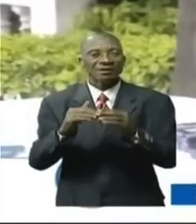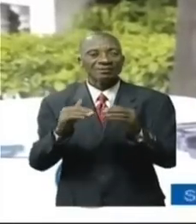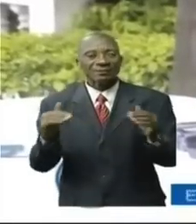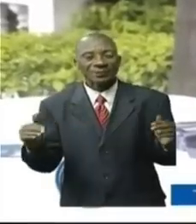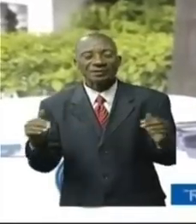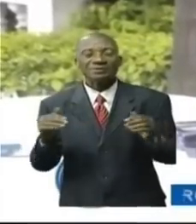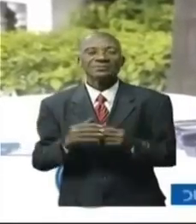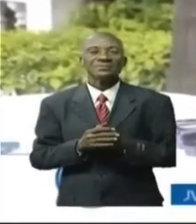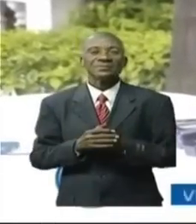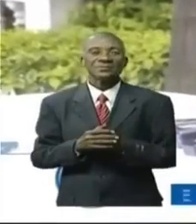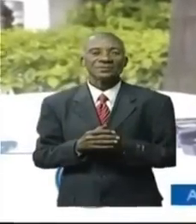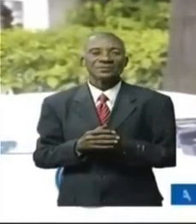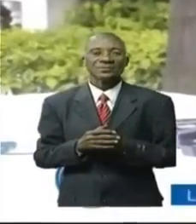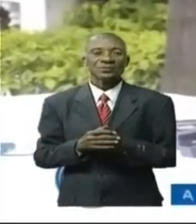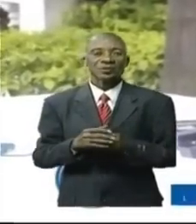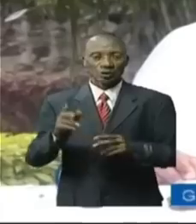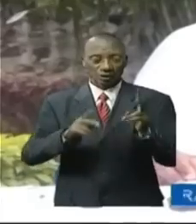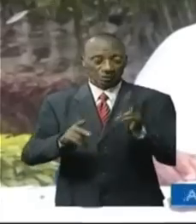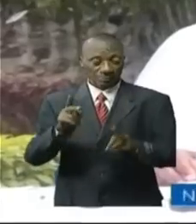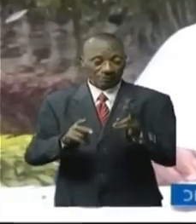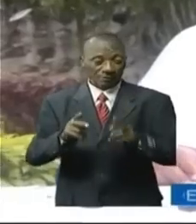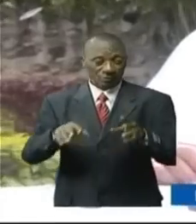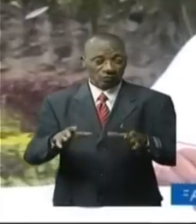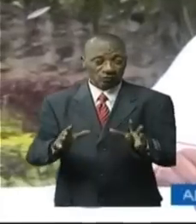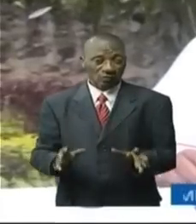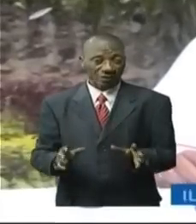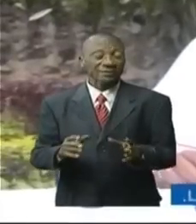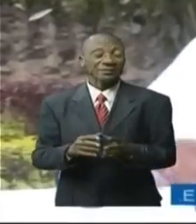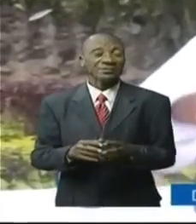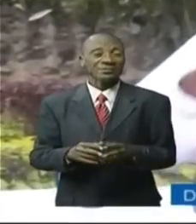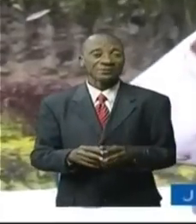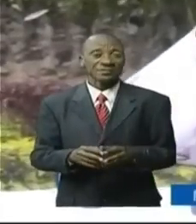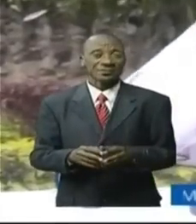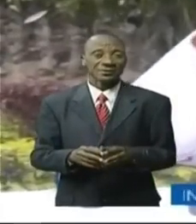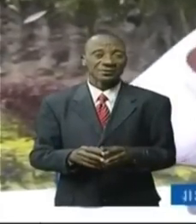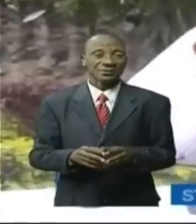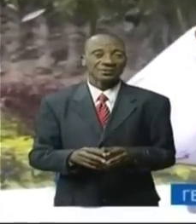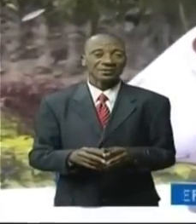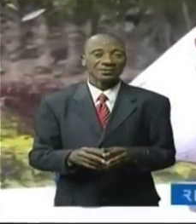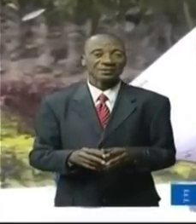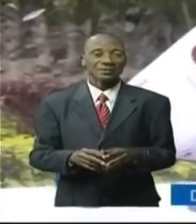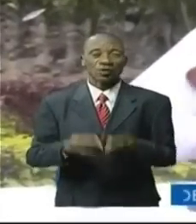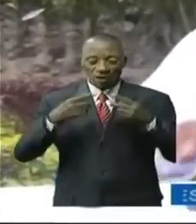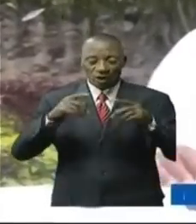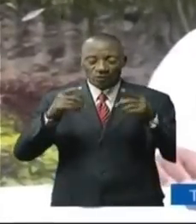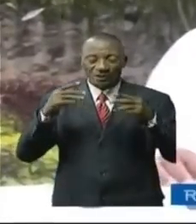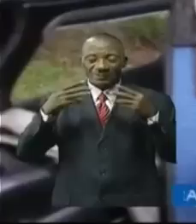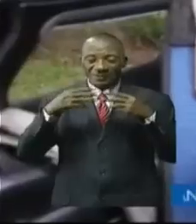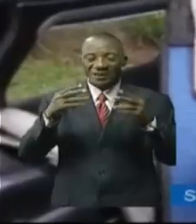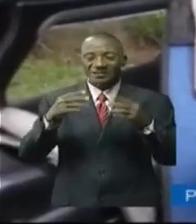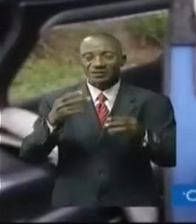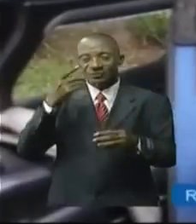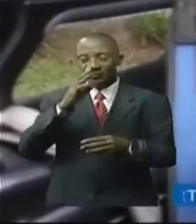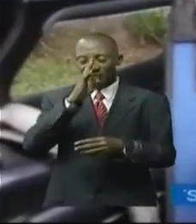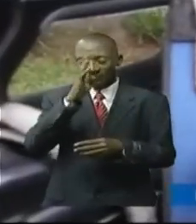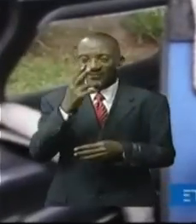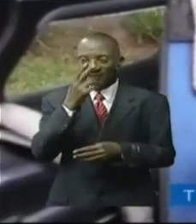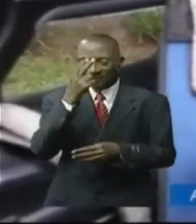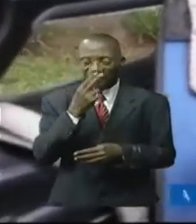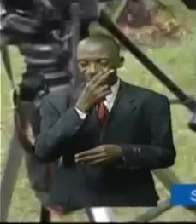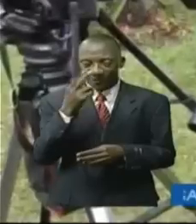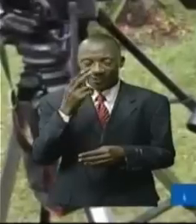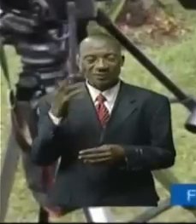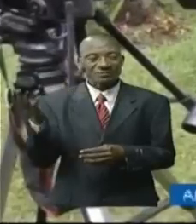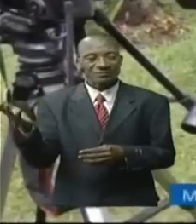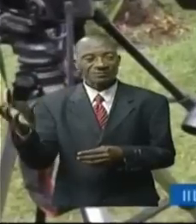diocèse de Goma, Mgr Willy Ngumbi Ngengele, dans un message adressé aux fidèles catholiques ainsi qu'aux hommes et femmes de bonne volonté. Le prélat catholique a fait